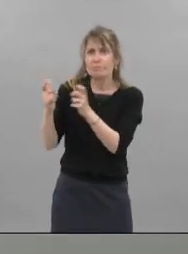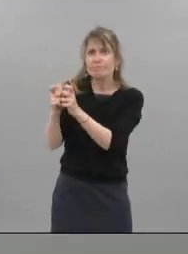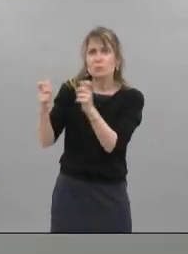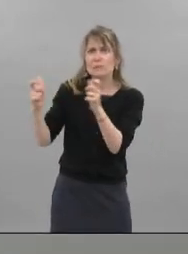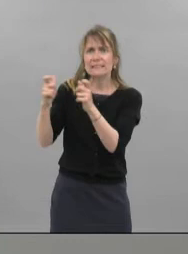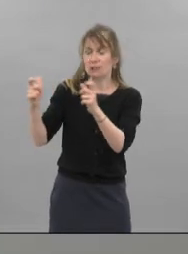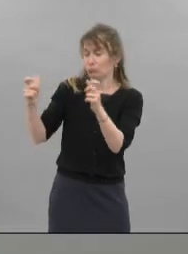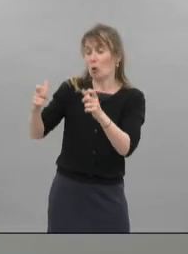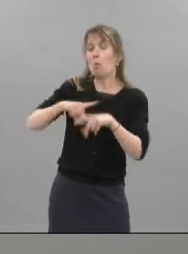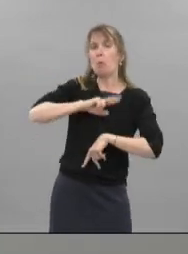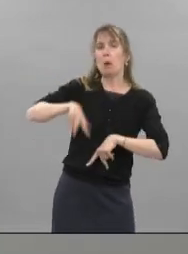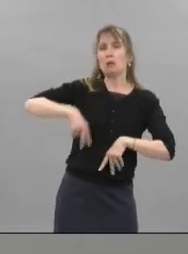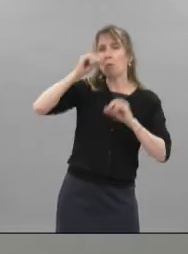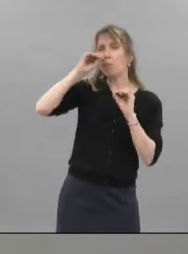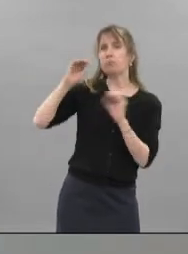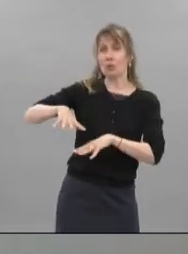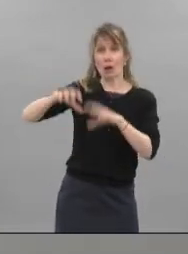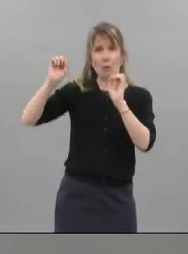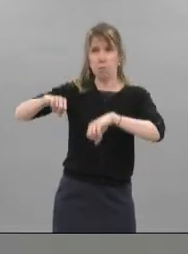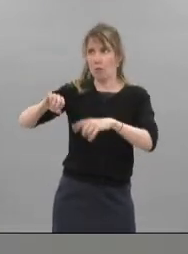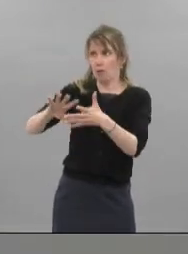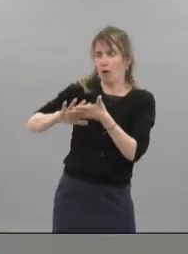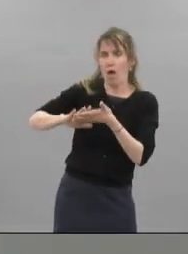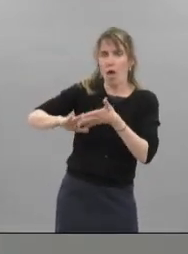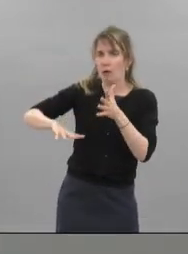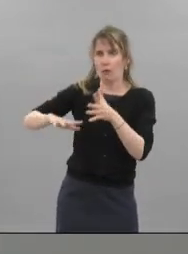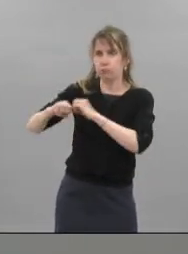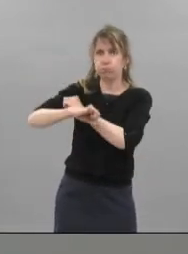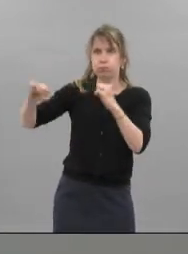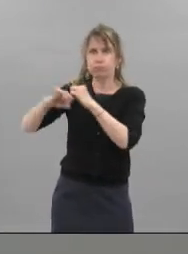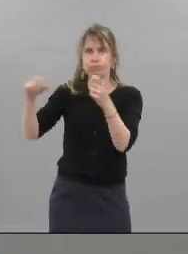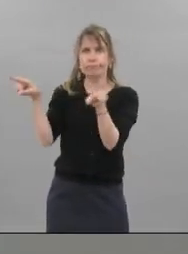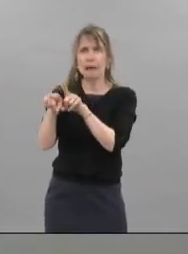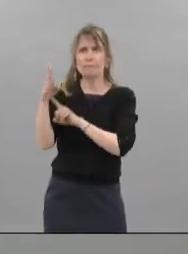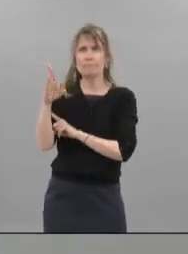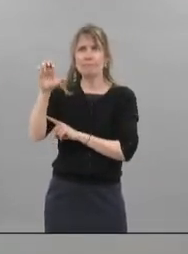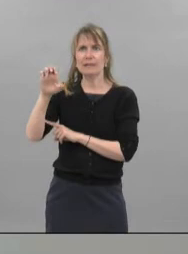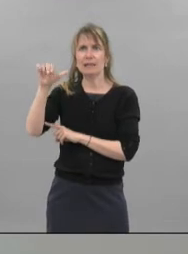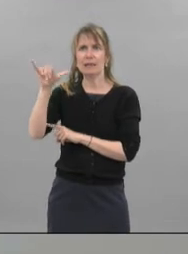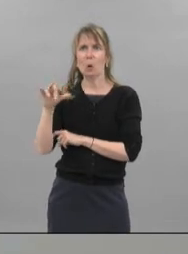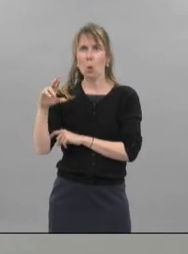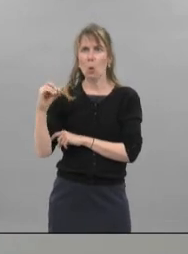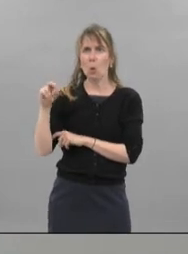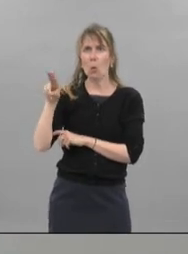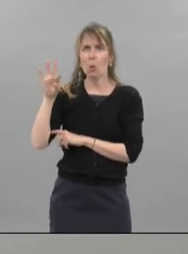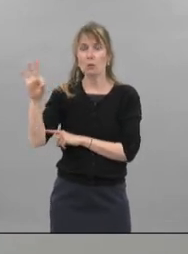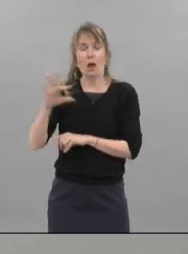propriétaires aurait pu devenir un Beyrouth bis sans la détermination des salariés à protéger cette zone que je